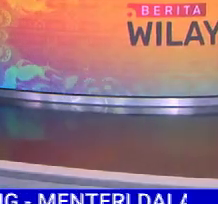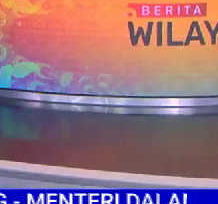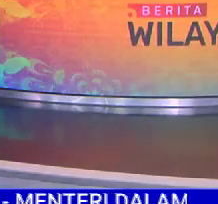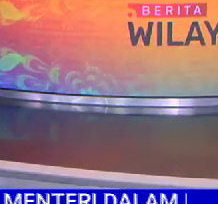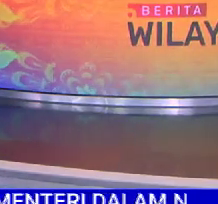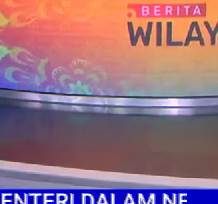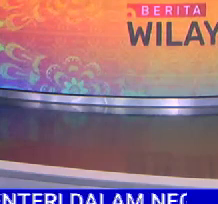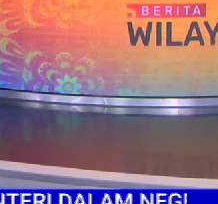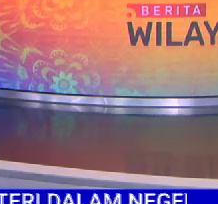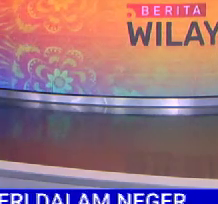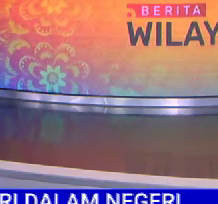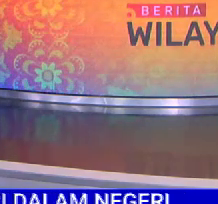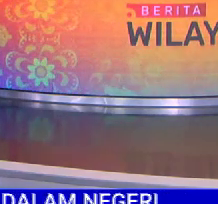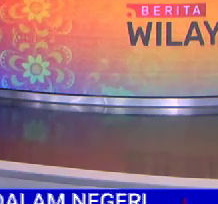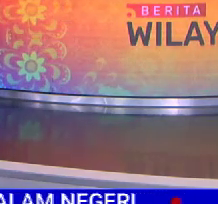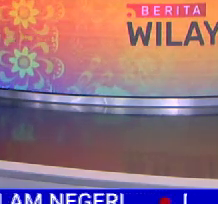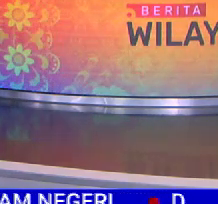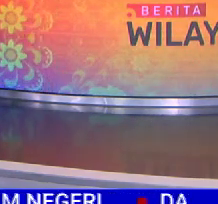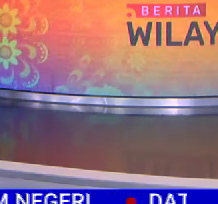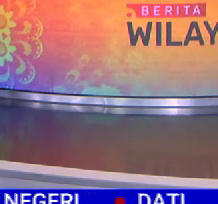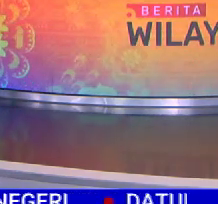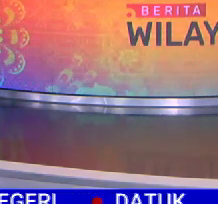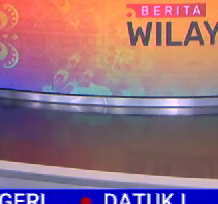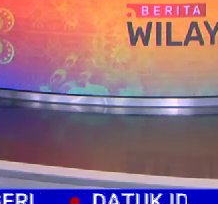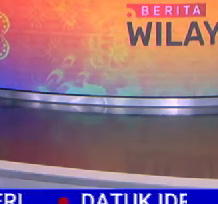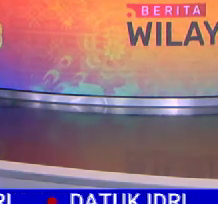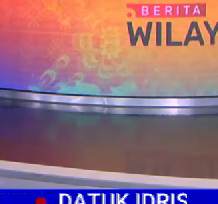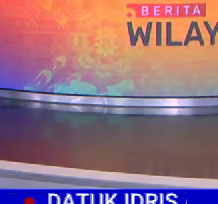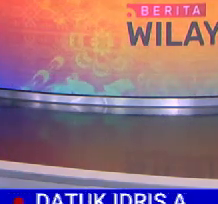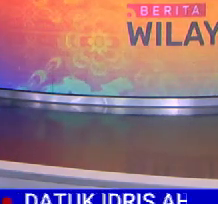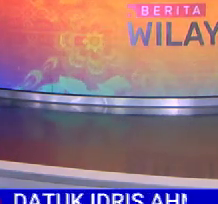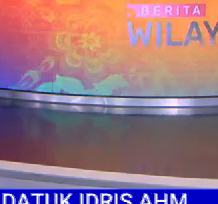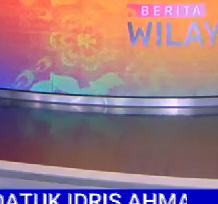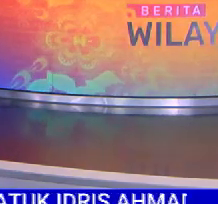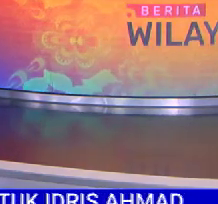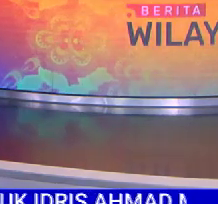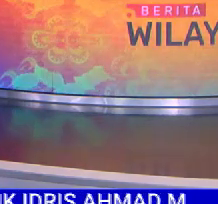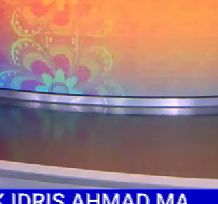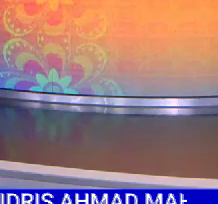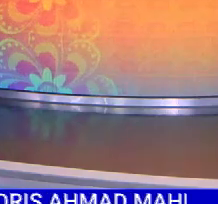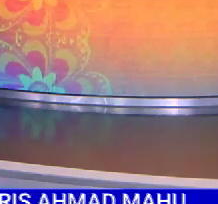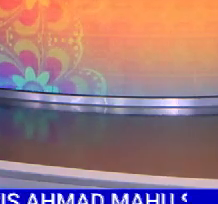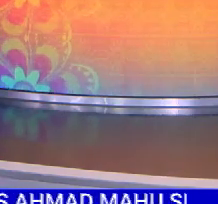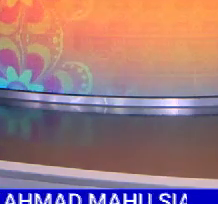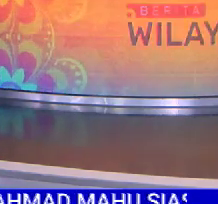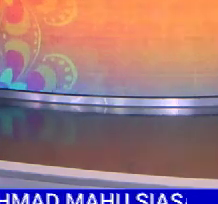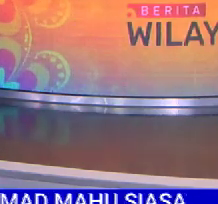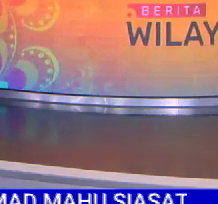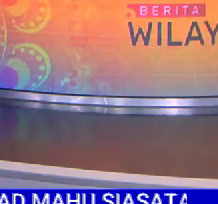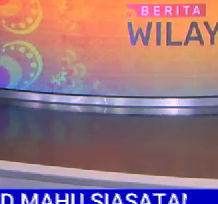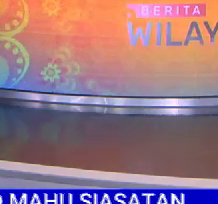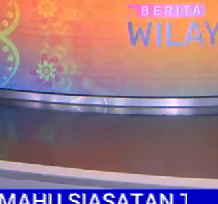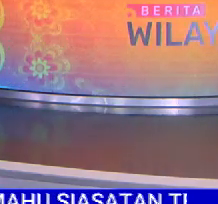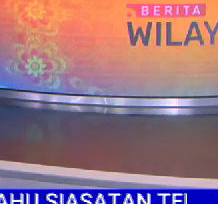seluruh negara. Lintas langsung dari Sabah, Sarawak dan juga Melaka mengisi paparan pada petang ini. Terus setia sejam